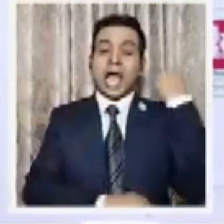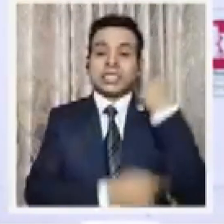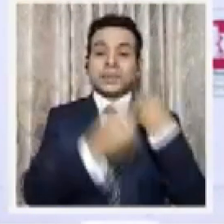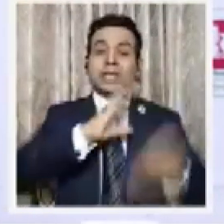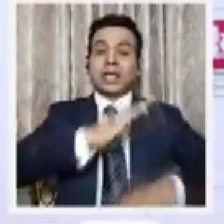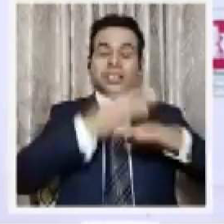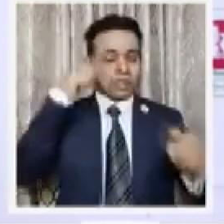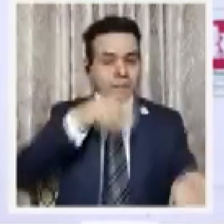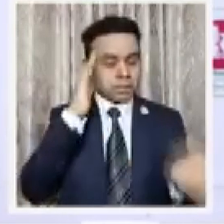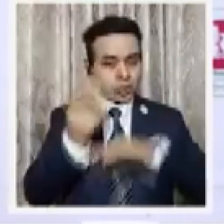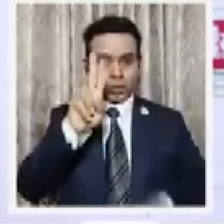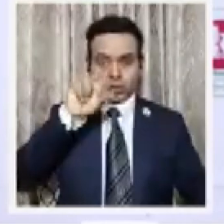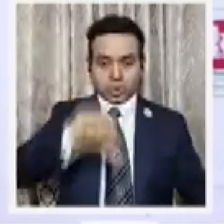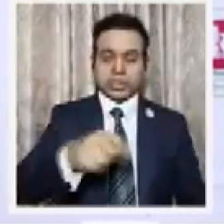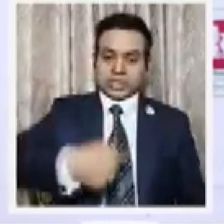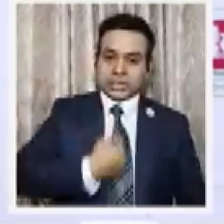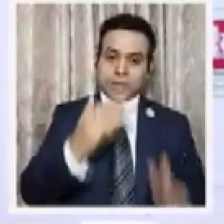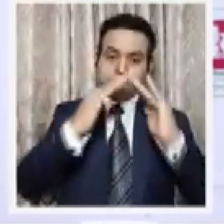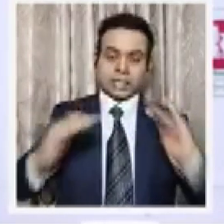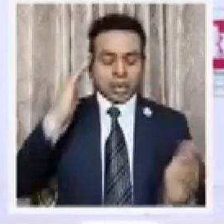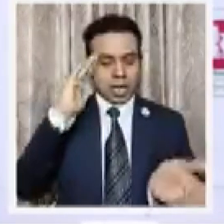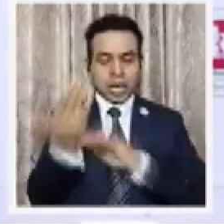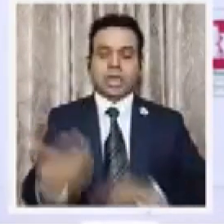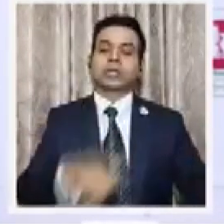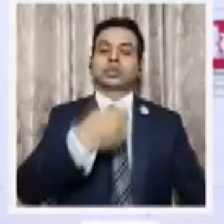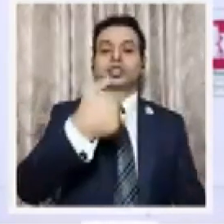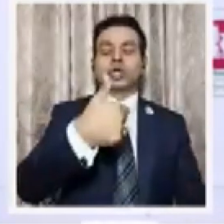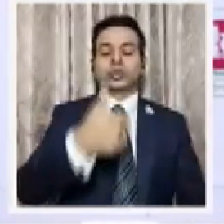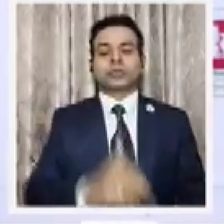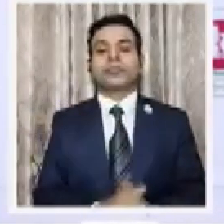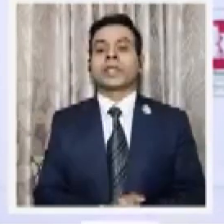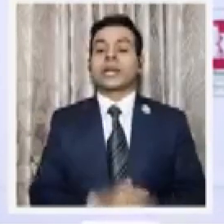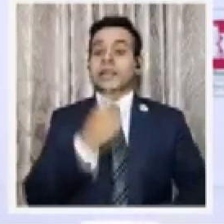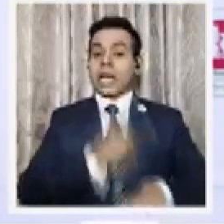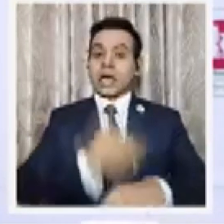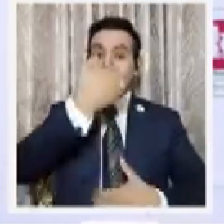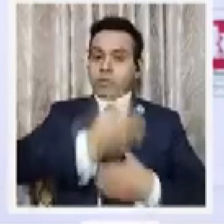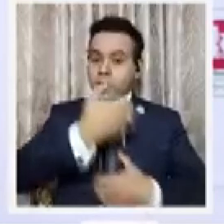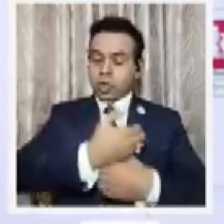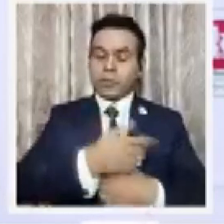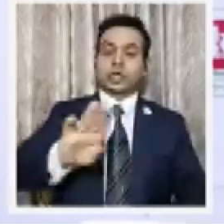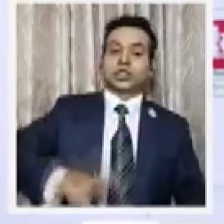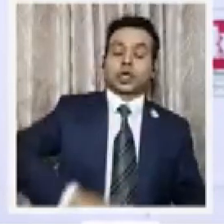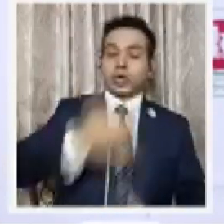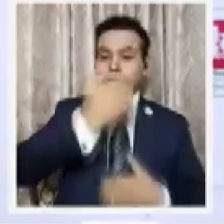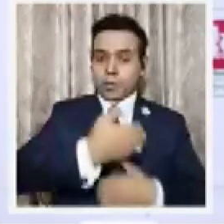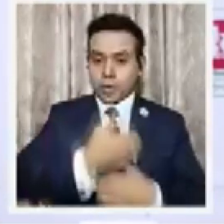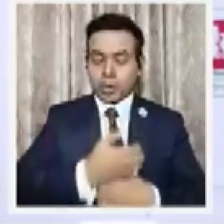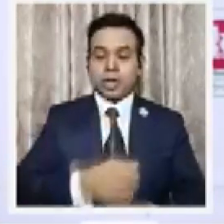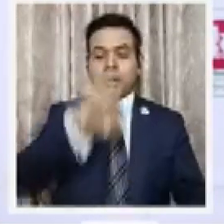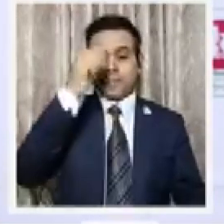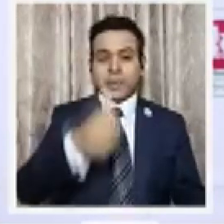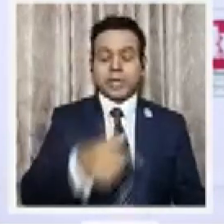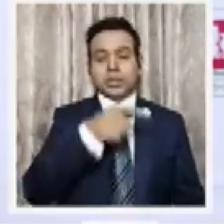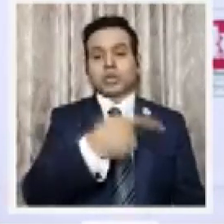ময়মনসিংহ 65 জন, 2.14%। 24 ঘন্টায় হাসপাতালে মৃত্যুবরণ করেছেন 29 জন, এবং বাড়িতে 6 জন।